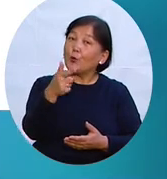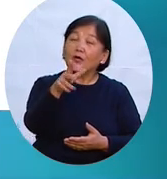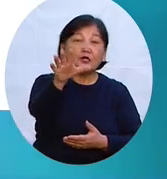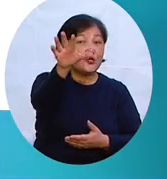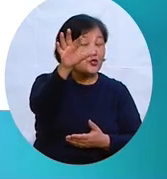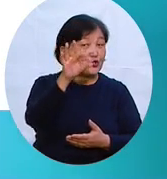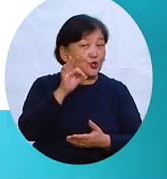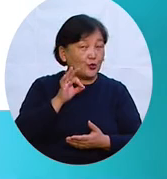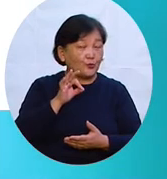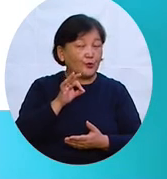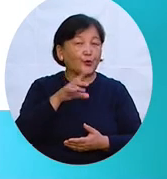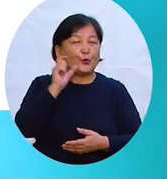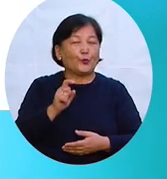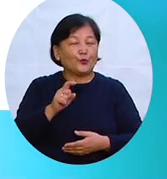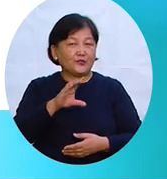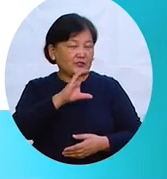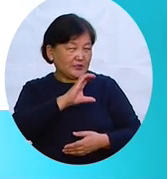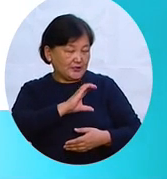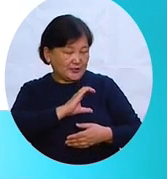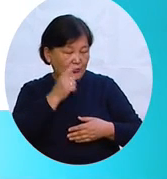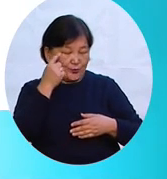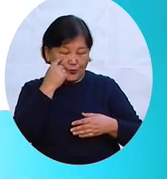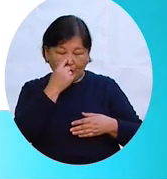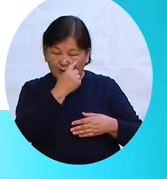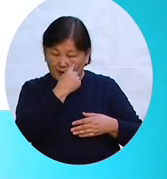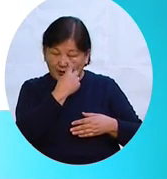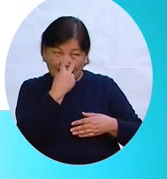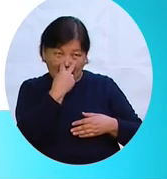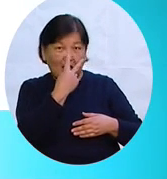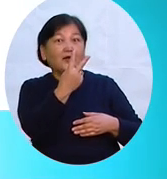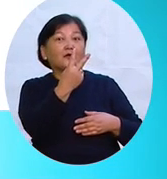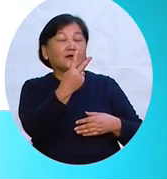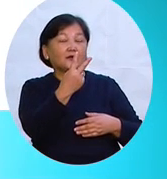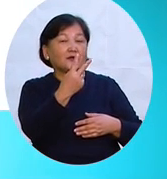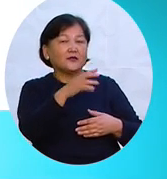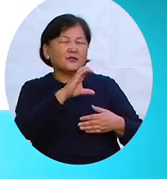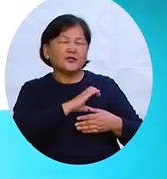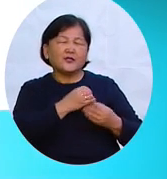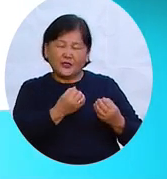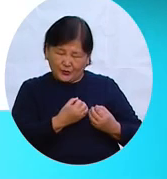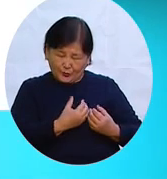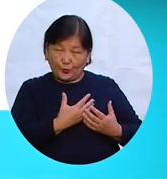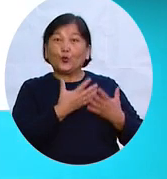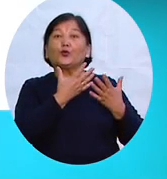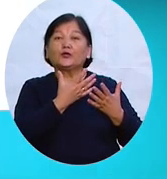үзэгдлийг нүдэнд харагдаж сэтгэлд буутал дүрслэхэд чухал үүрэгтэй байна нэ.